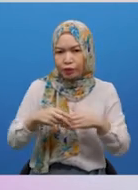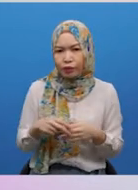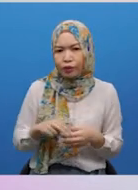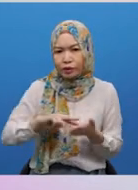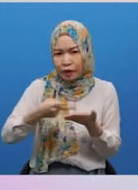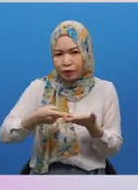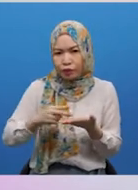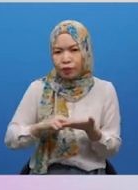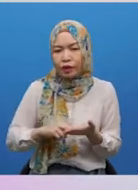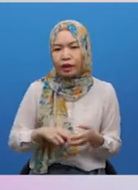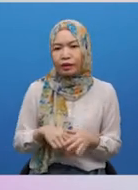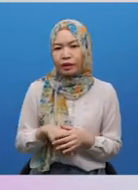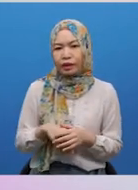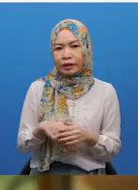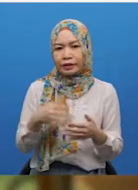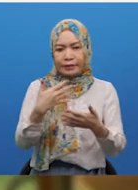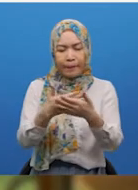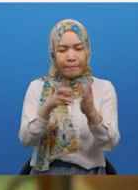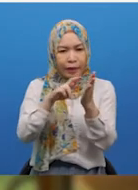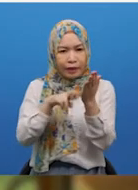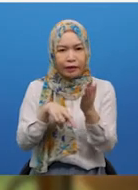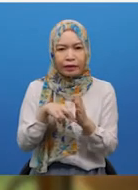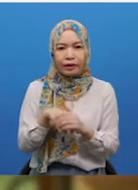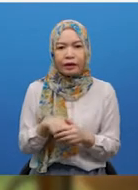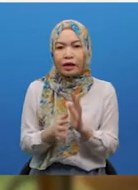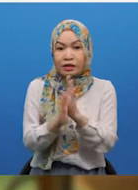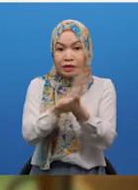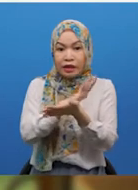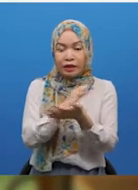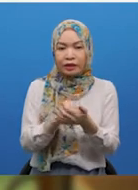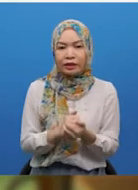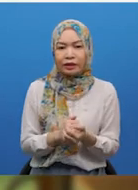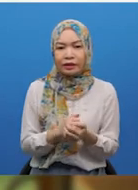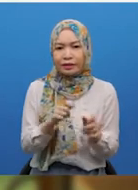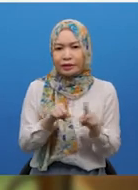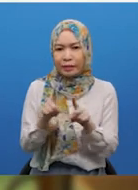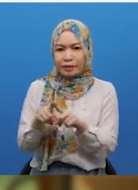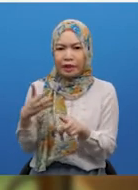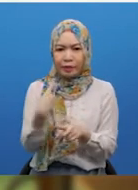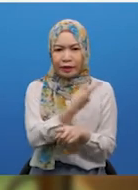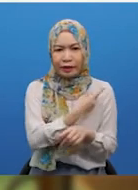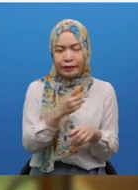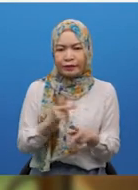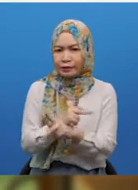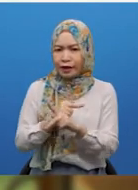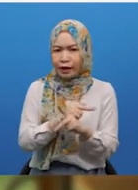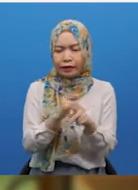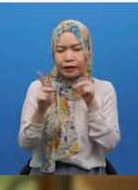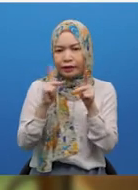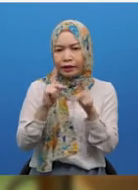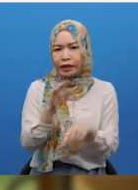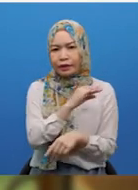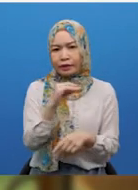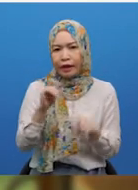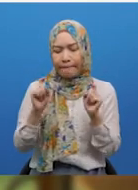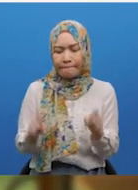yang paling rendah. Oleh itu, marilah kita sama-sama menjaga tutur kata dan tingkah